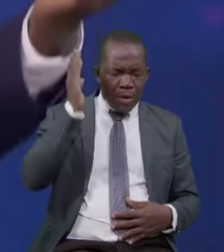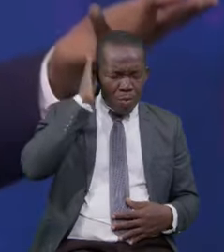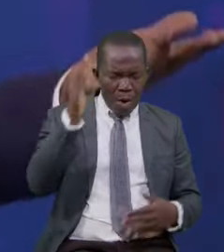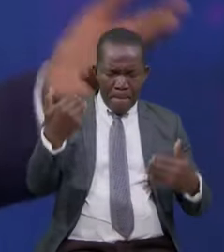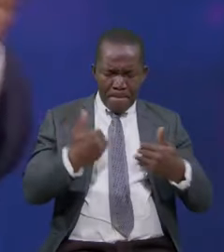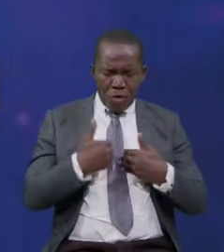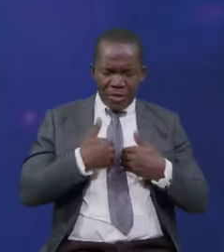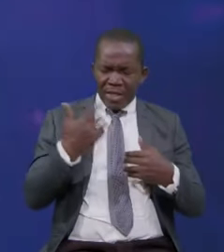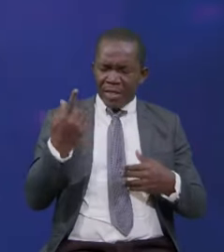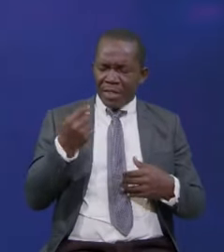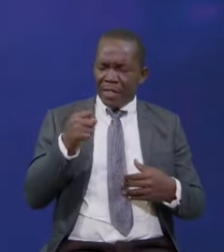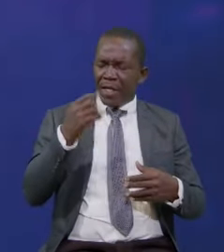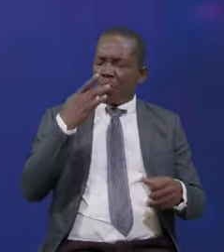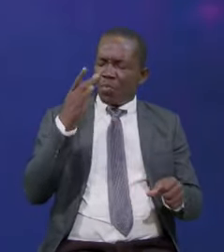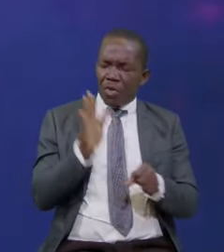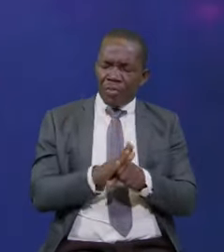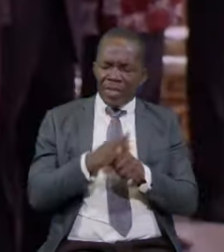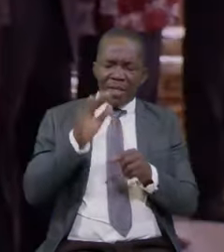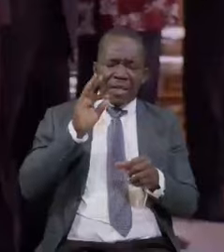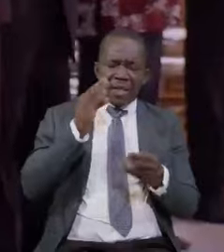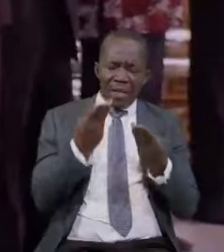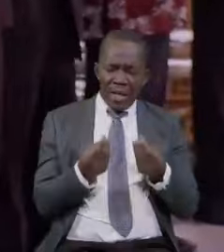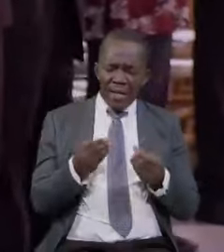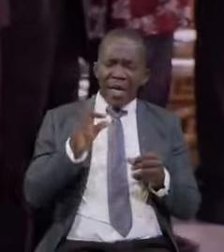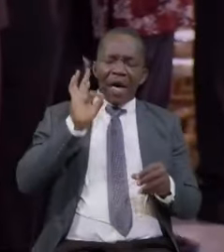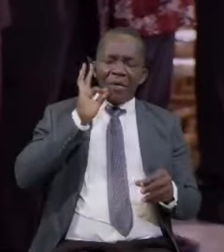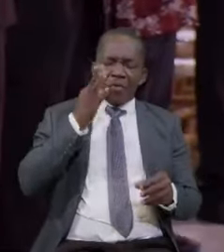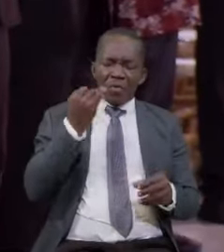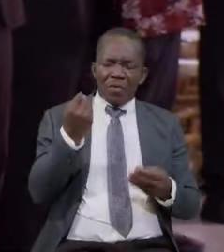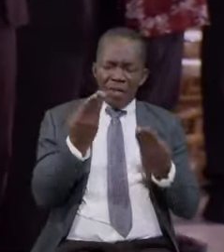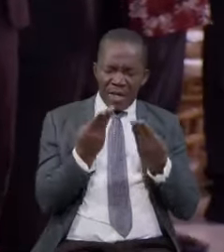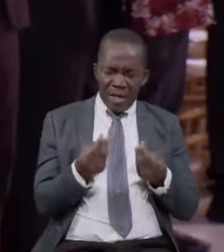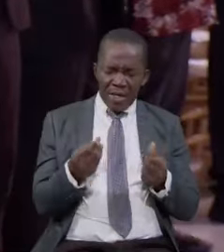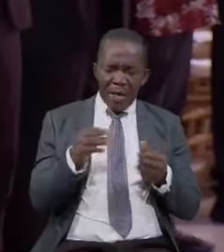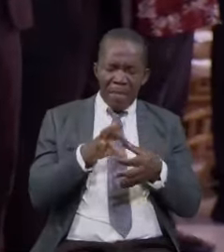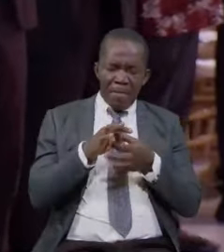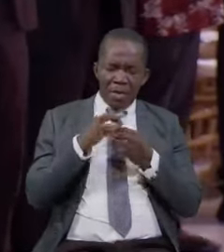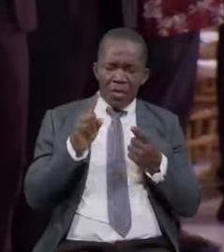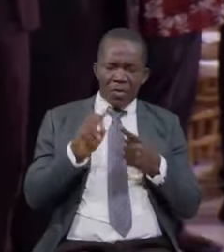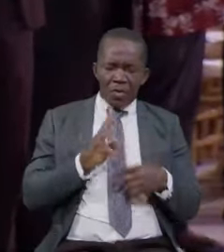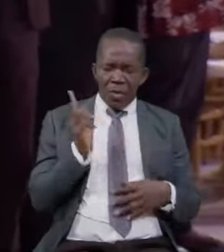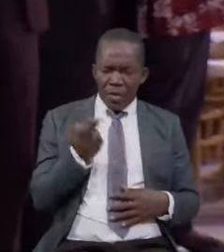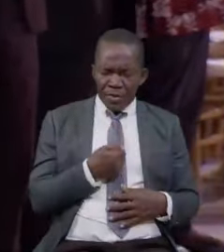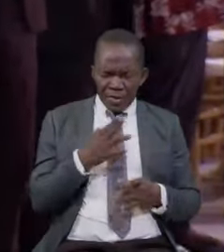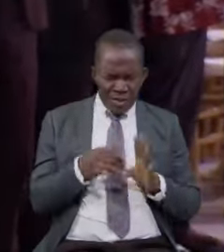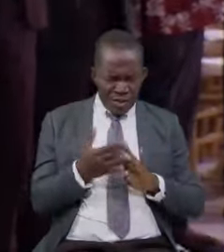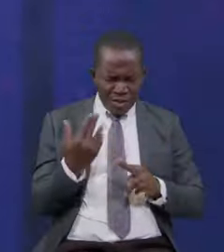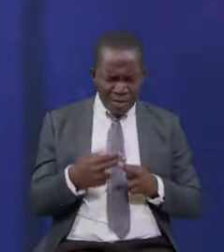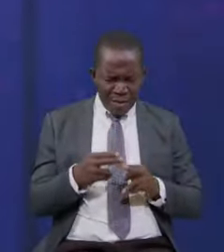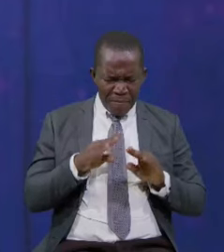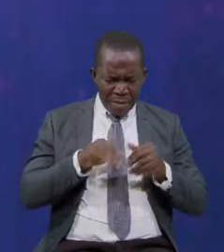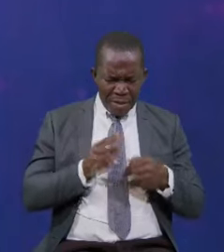et les fruits du pays nous t'appartiennent Seigneur donne quelque chose